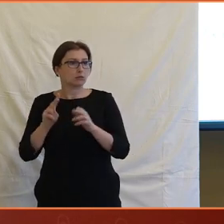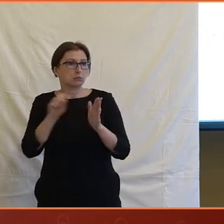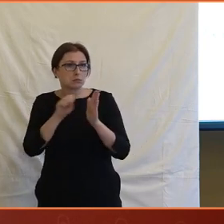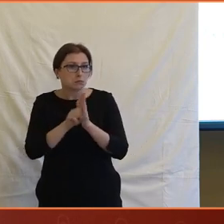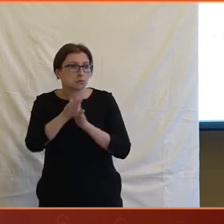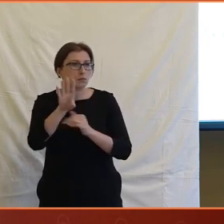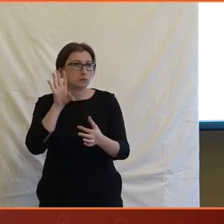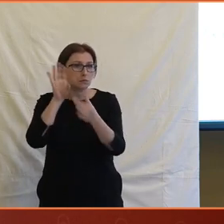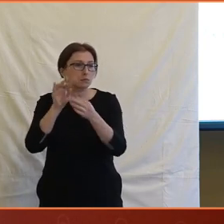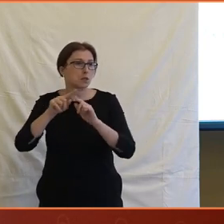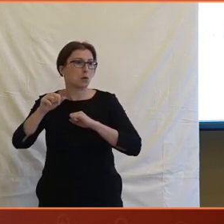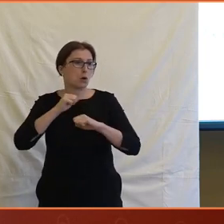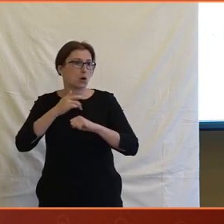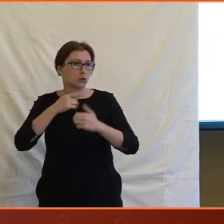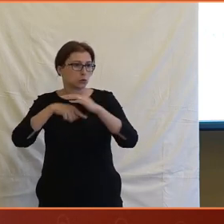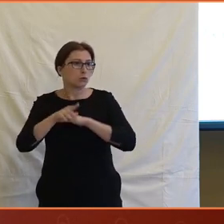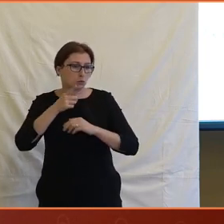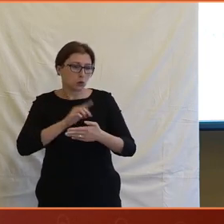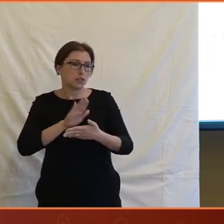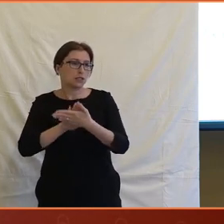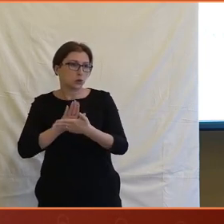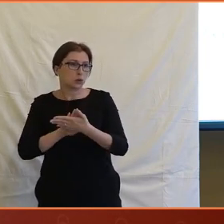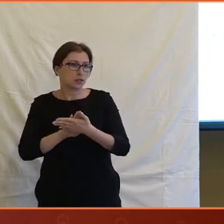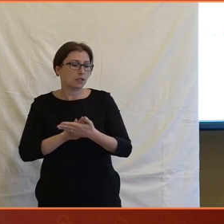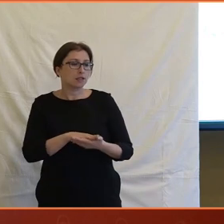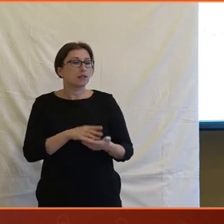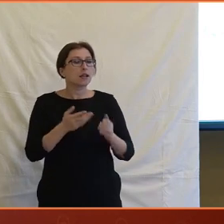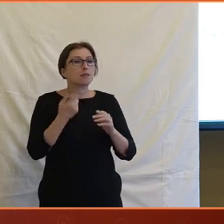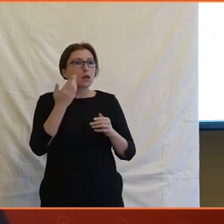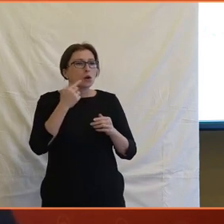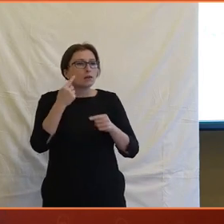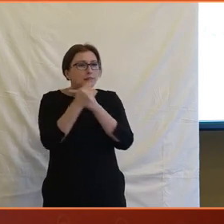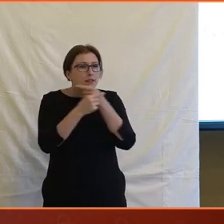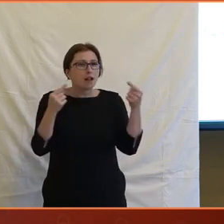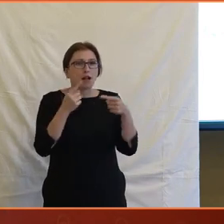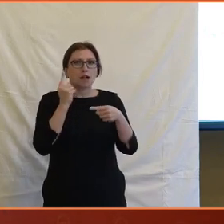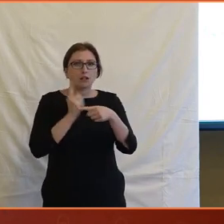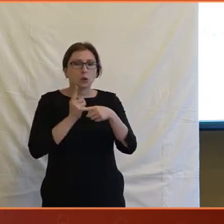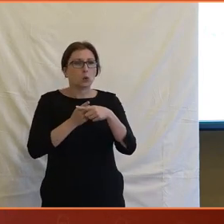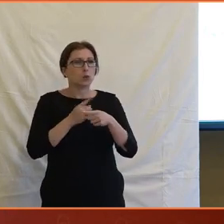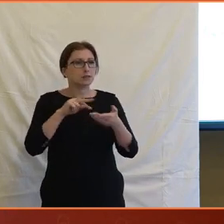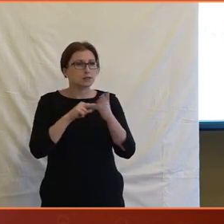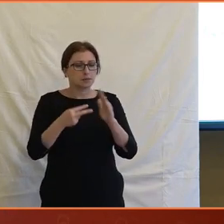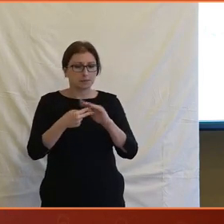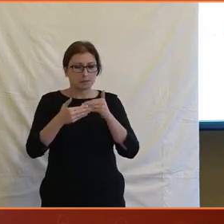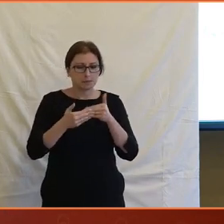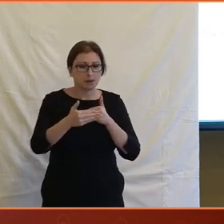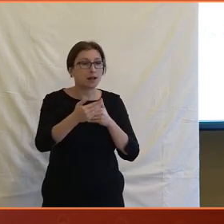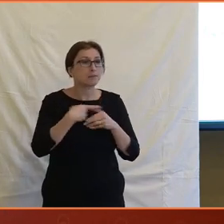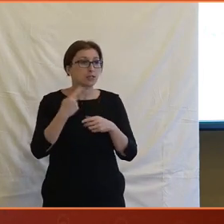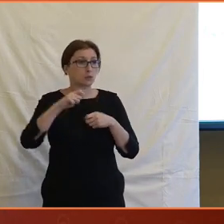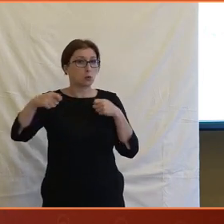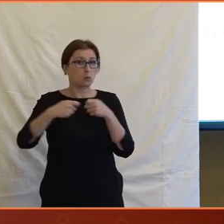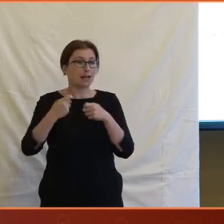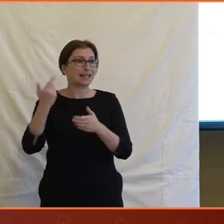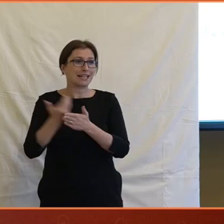prostě strašně široký. O nějakém vzdělávacím frameworku, nějakým vzdělávacím plánu, kde spolupracujeme s